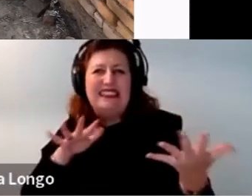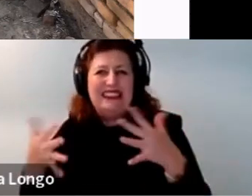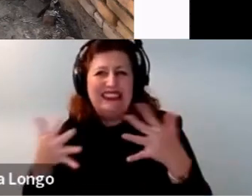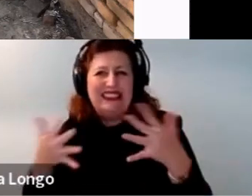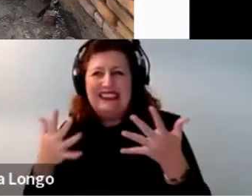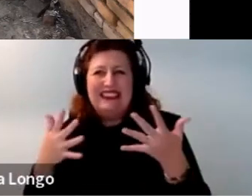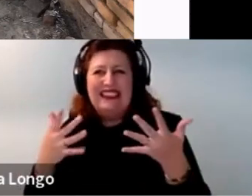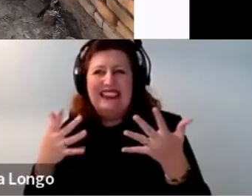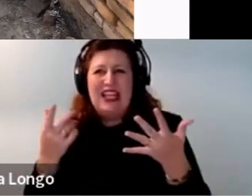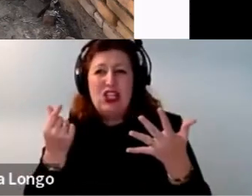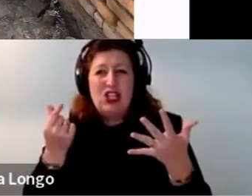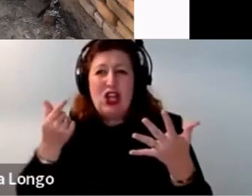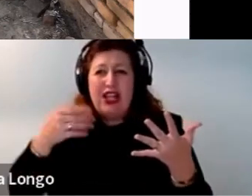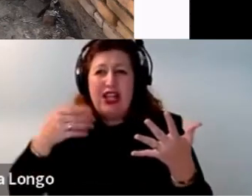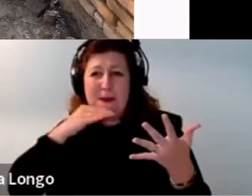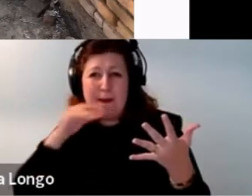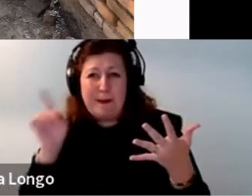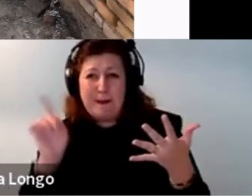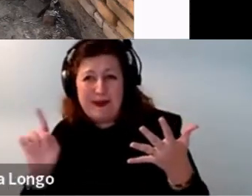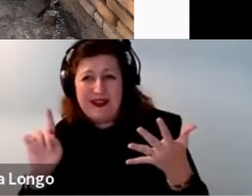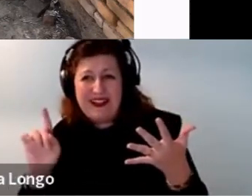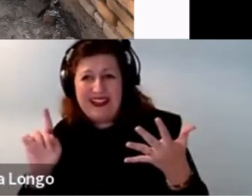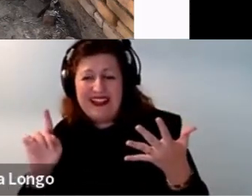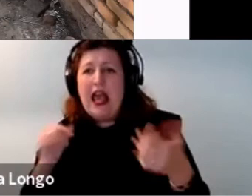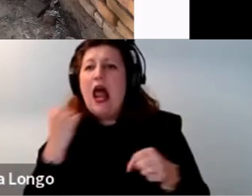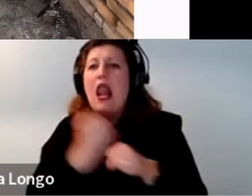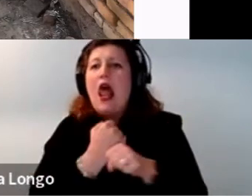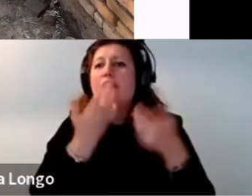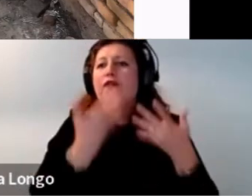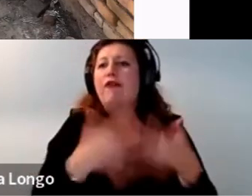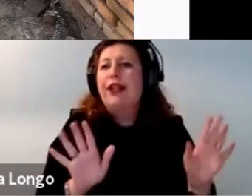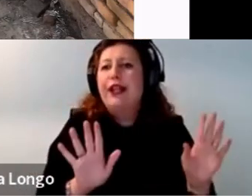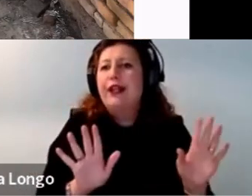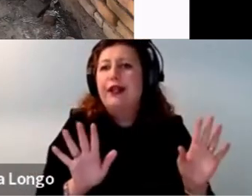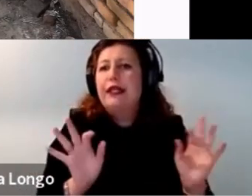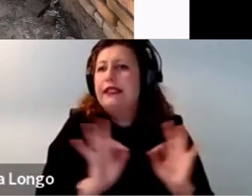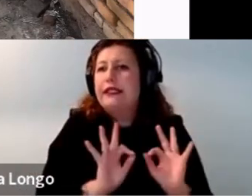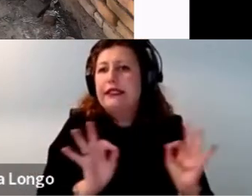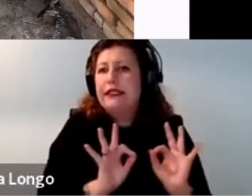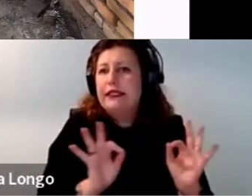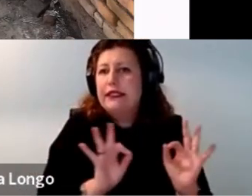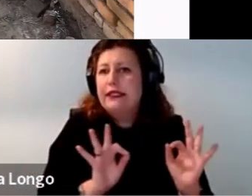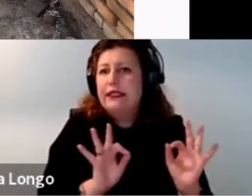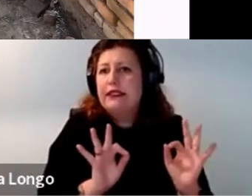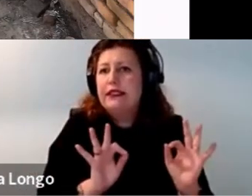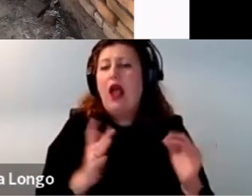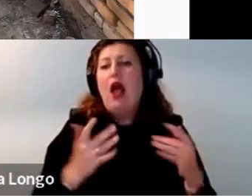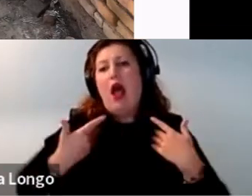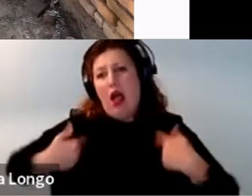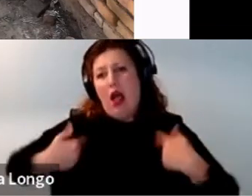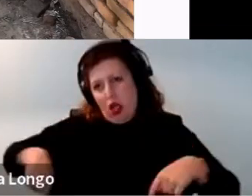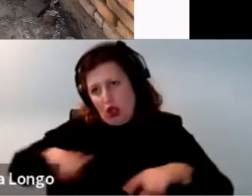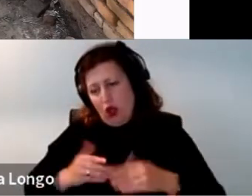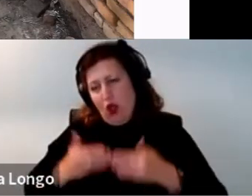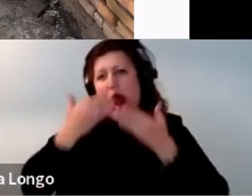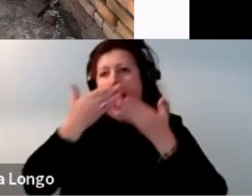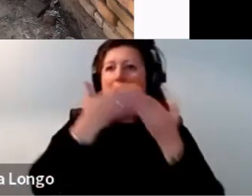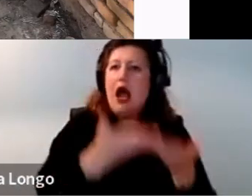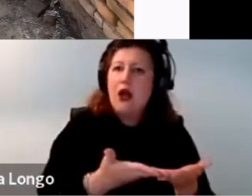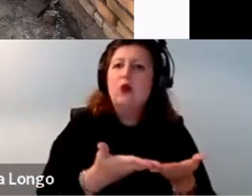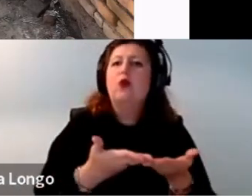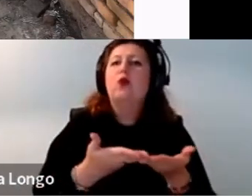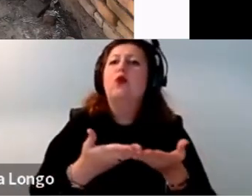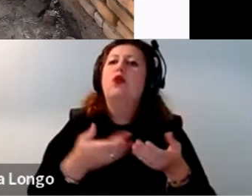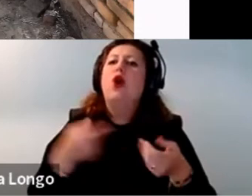punto perché non aveva più soldi. E qui a maggior ragione è utile il lavoro della cooperativa, perché si fonde con quello della